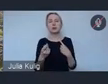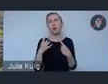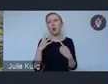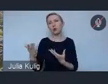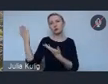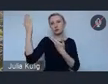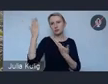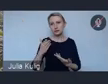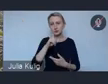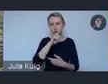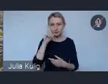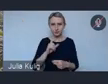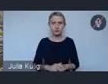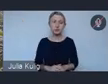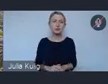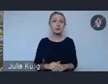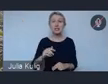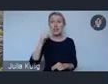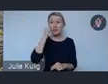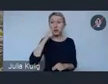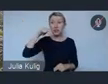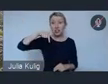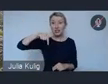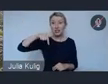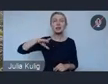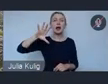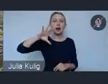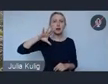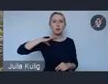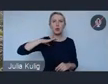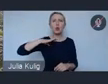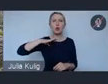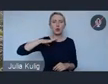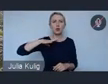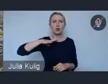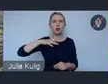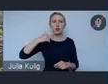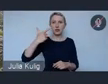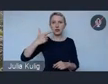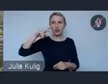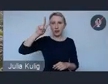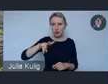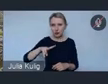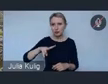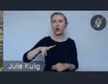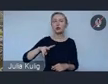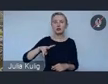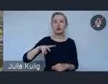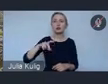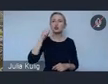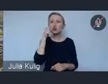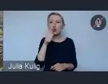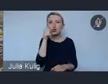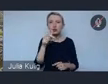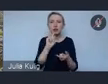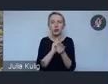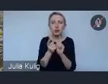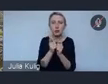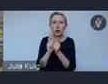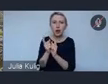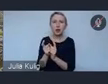się i my w tej piwnicy spędziliśmy ttt2 miesiące codziennie się spotykają z